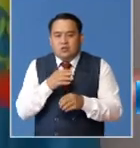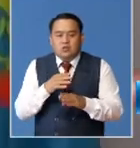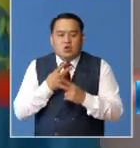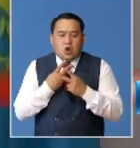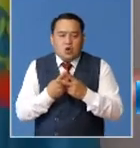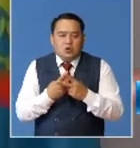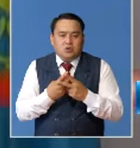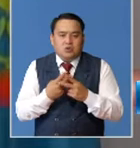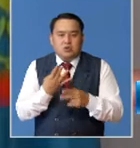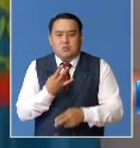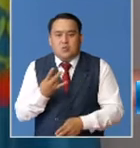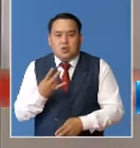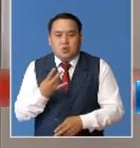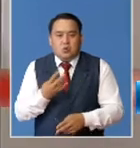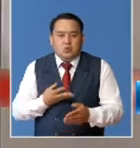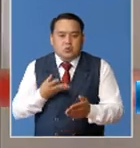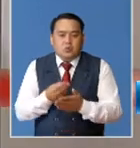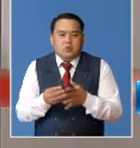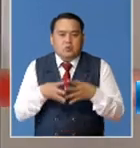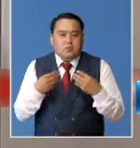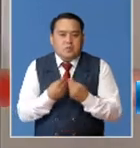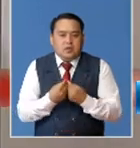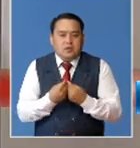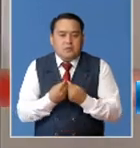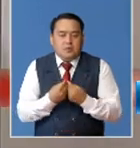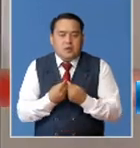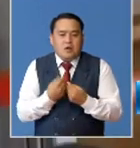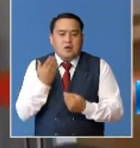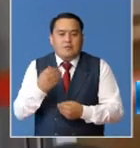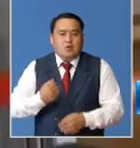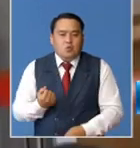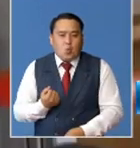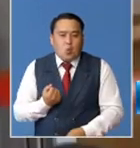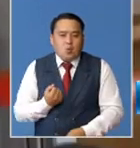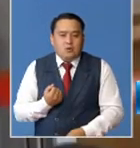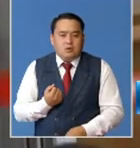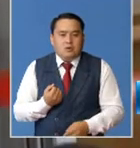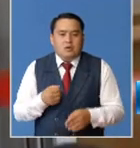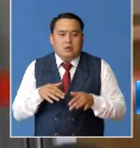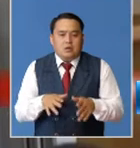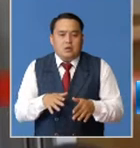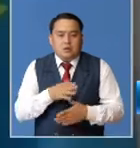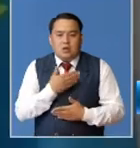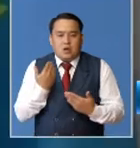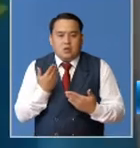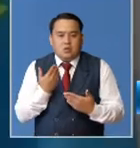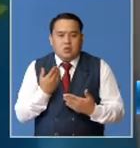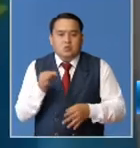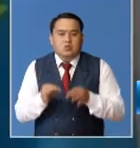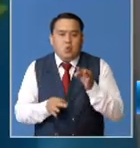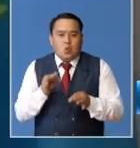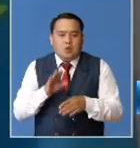режима и 4 миллиона тенге компенсации семье убитой. А вот его друг, как ни странно, в деле не фигурировал, но судья